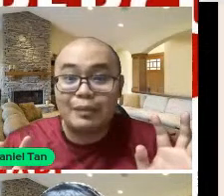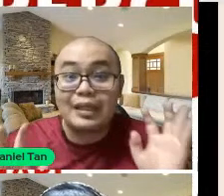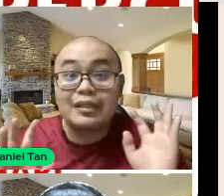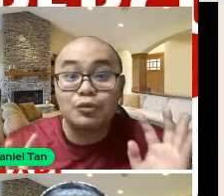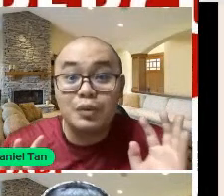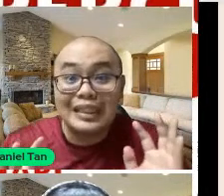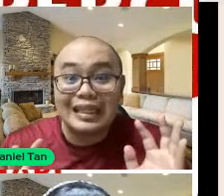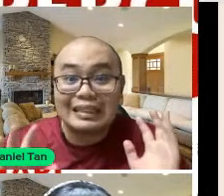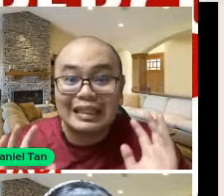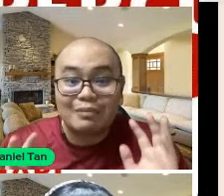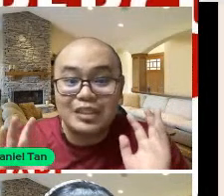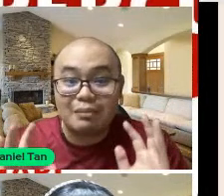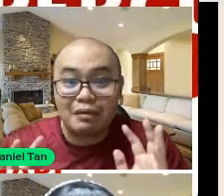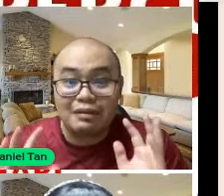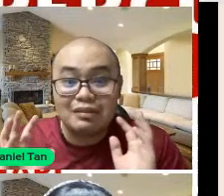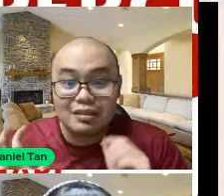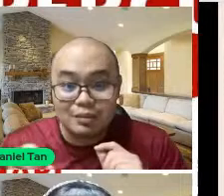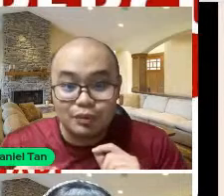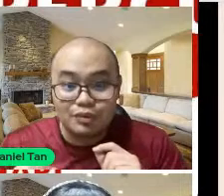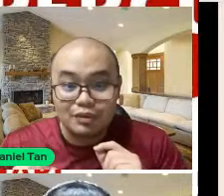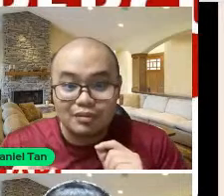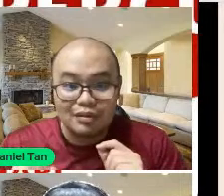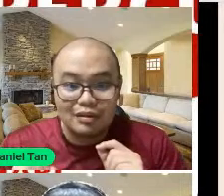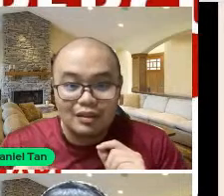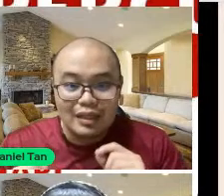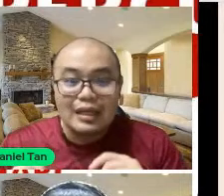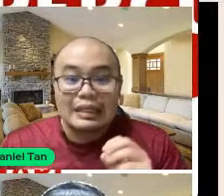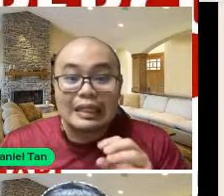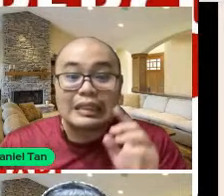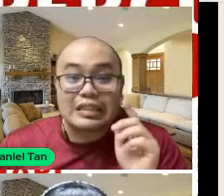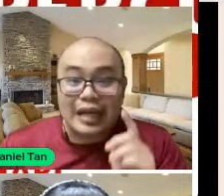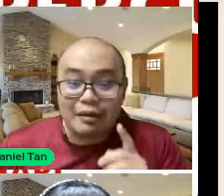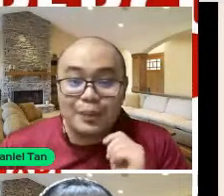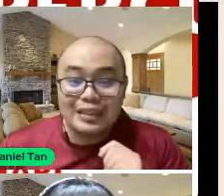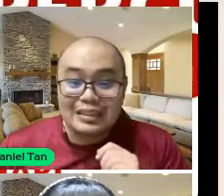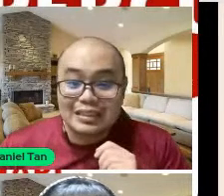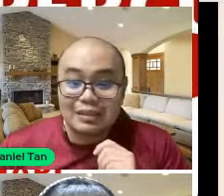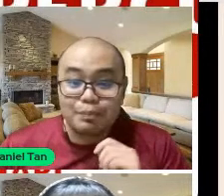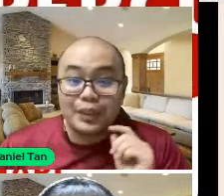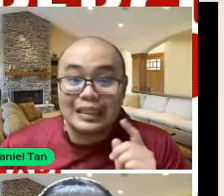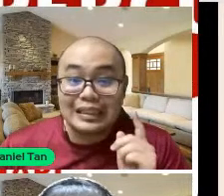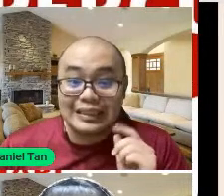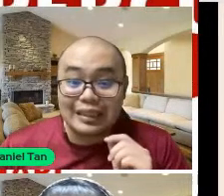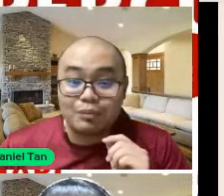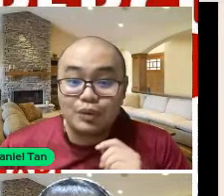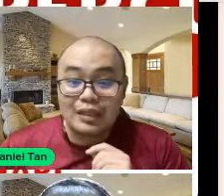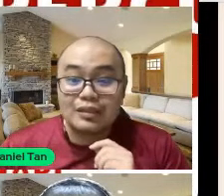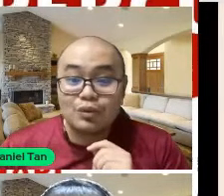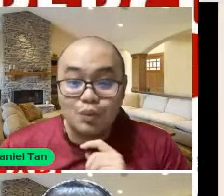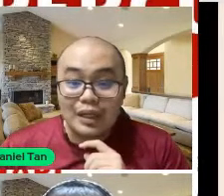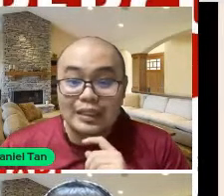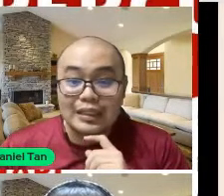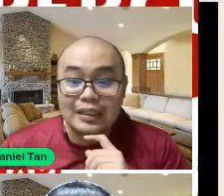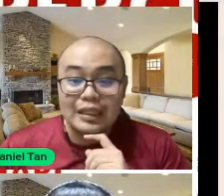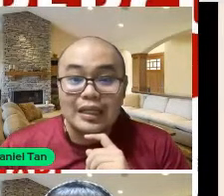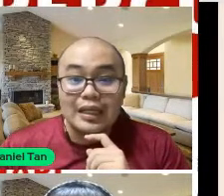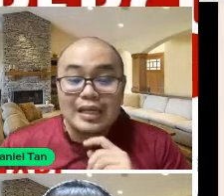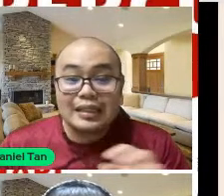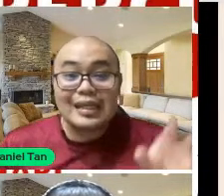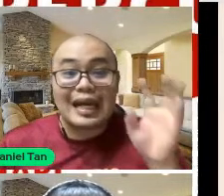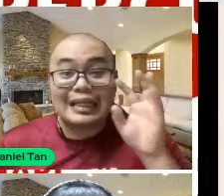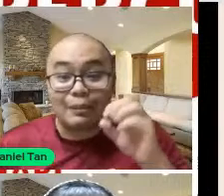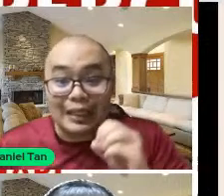pun mengalami kerugian dalam cabaran tersebut dan cara penyelesaian budak kedua